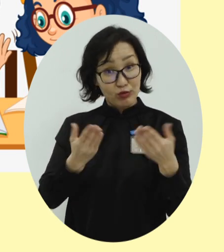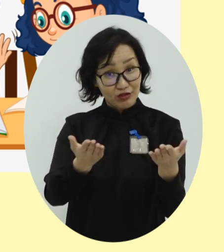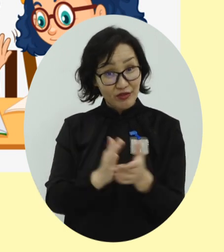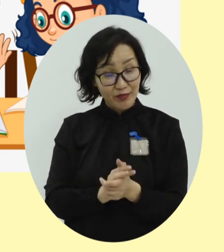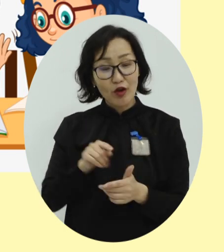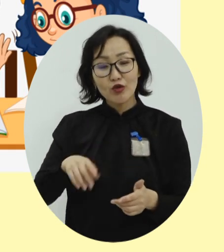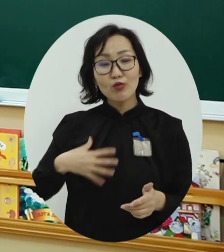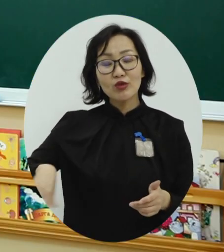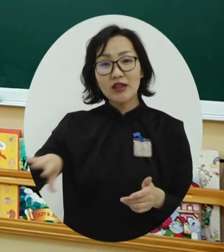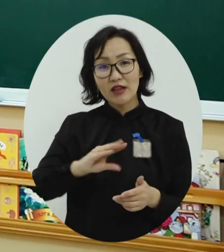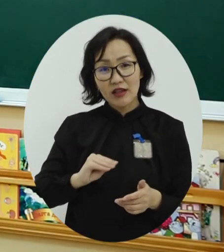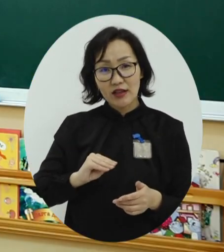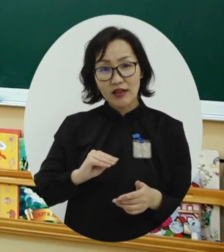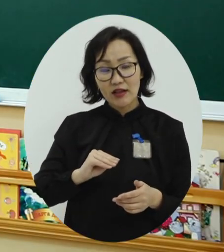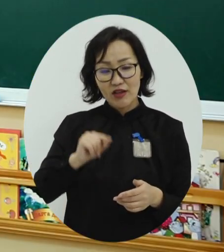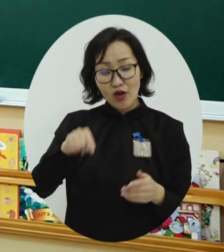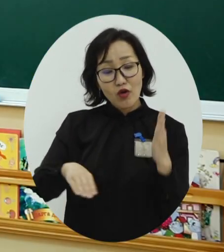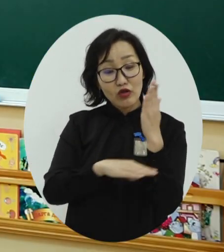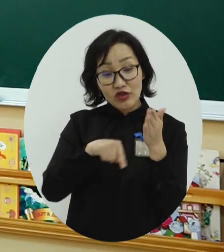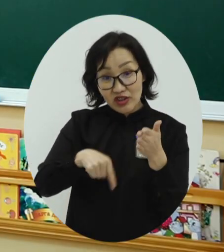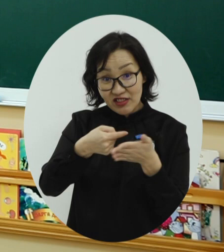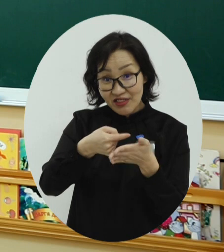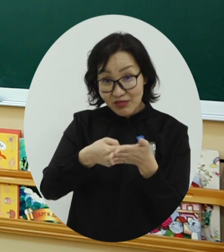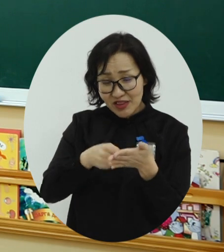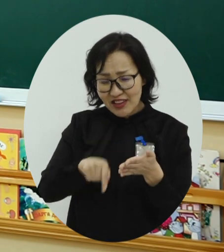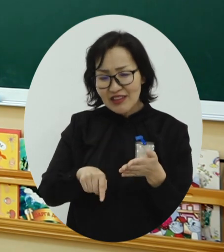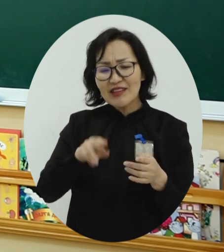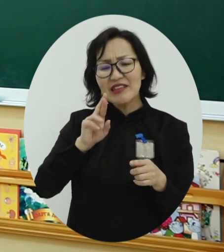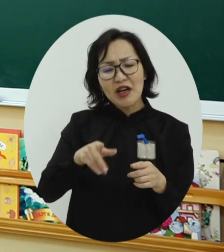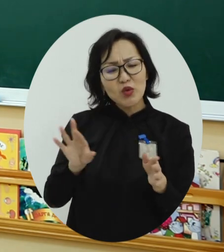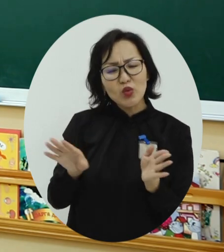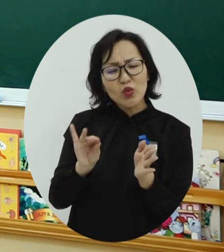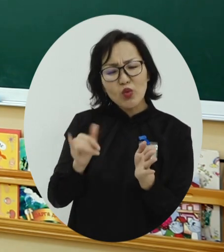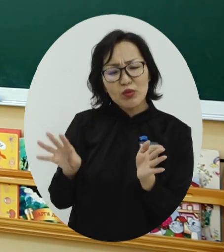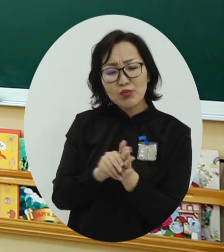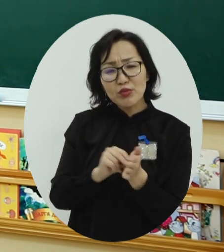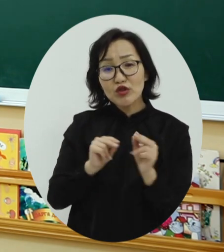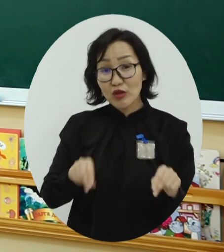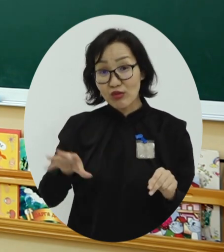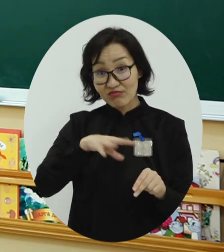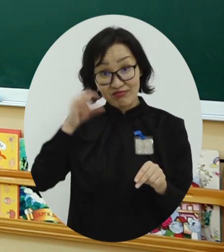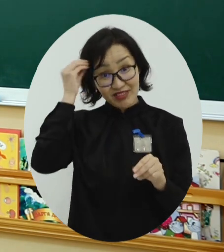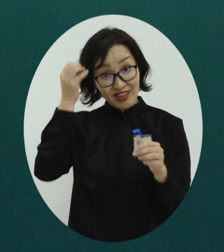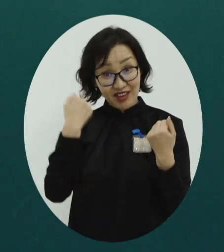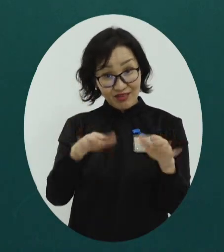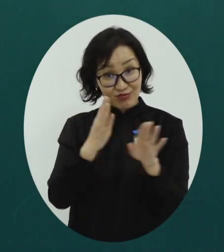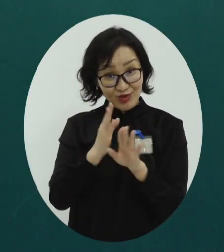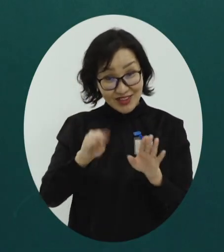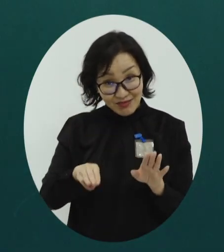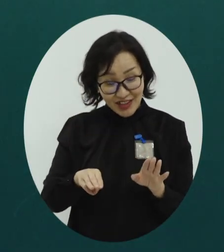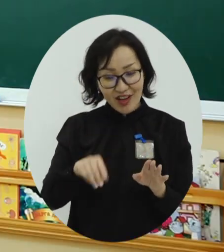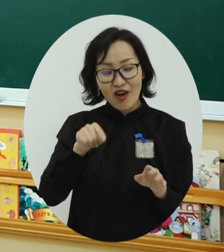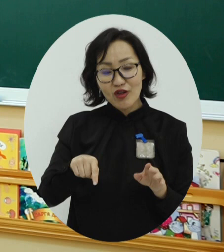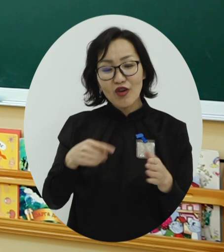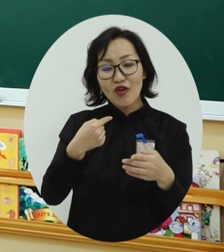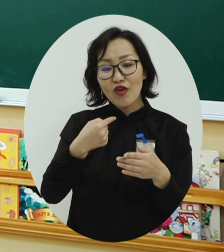бүгдээрээ өдрийн тэмдэглэл гэдэгт яг юуг бичиж болох вэ гэдгийг бүгдээрээ мэдж авлаа. Өдрийн